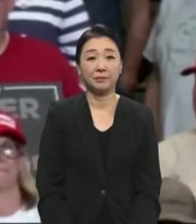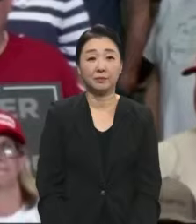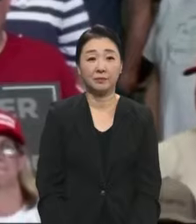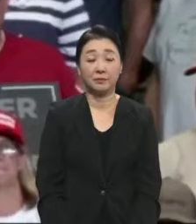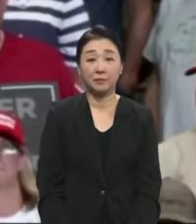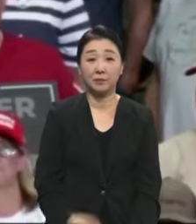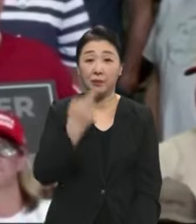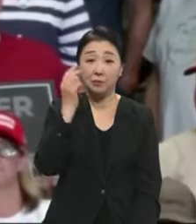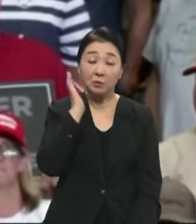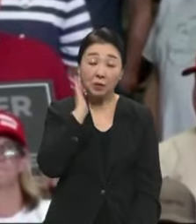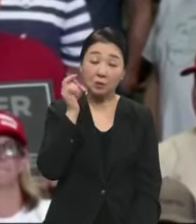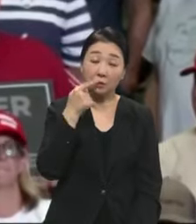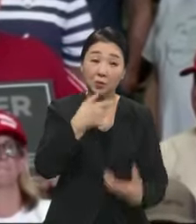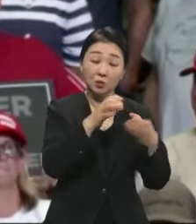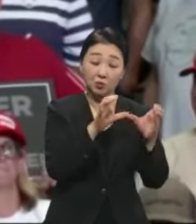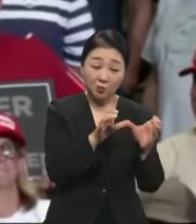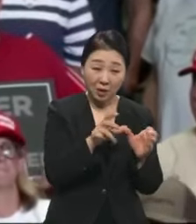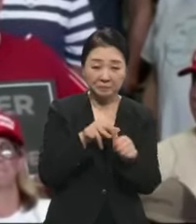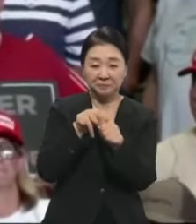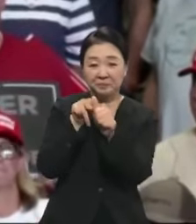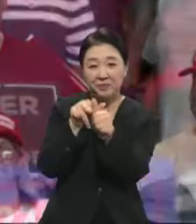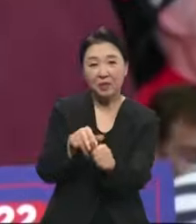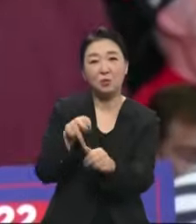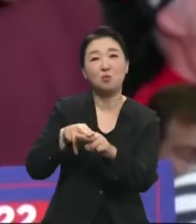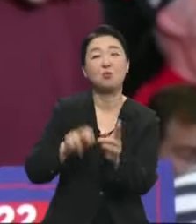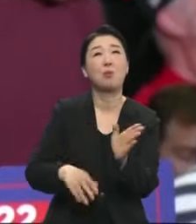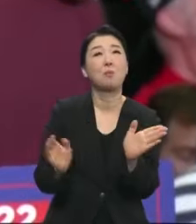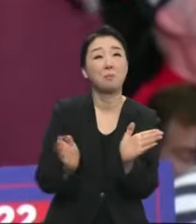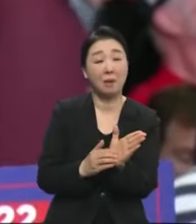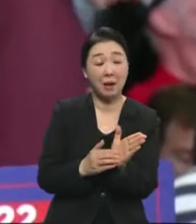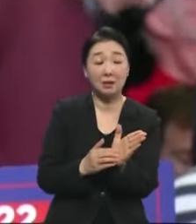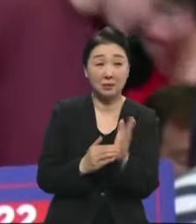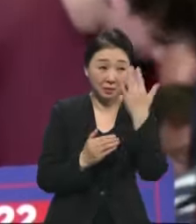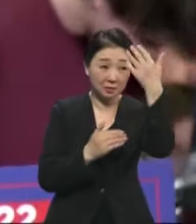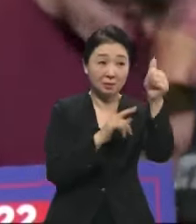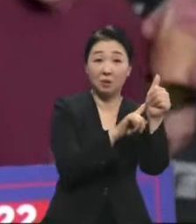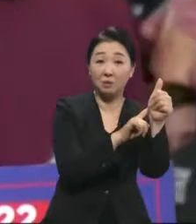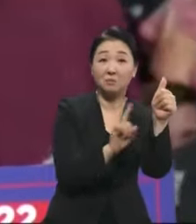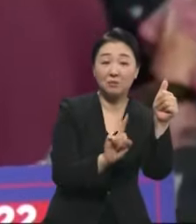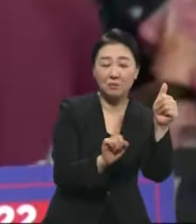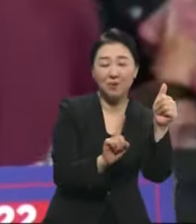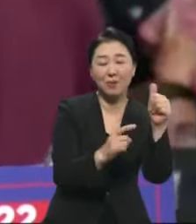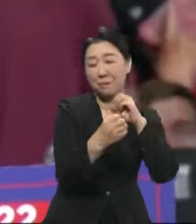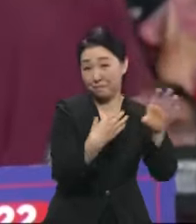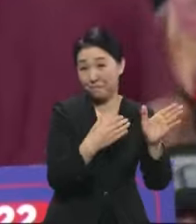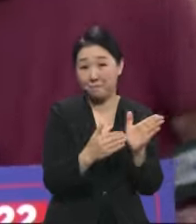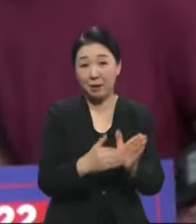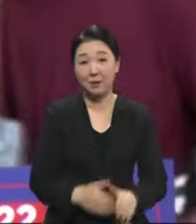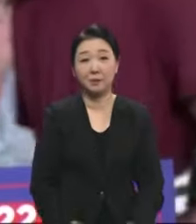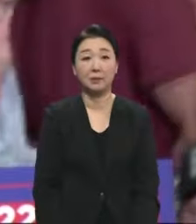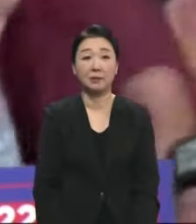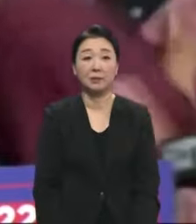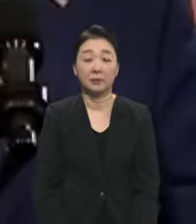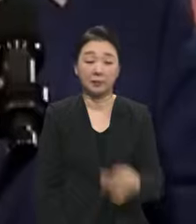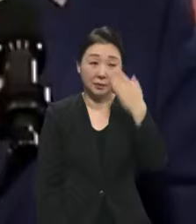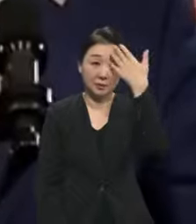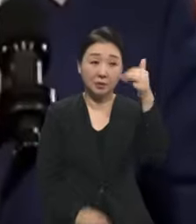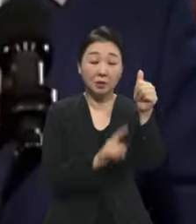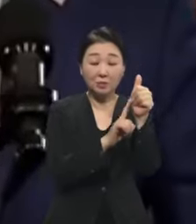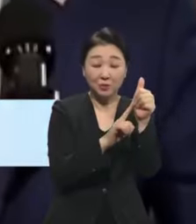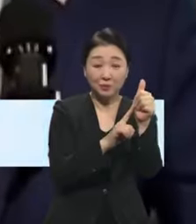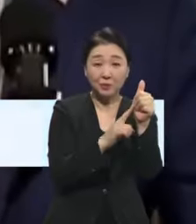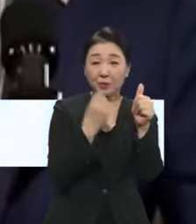바이든 대통령이 민주당 대선 후보 자리를 내놓겠다고 밝히자마자 트럼프 전 대통령이 즉각 반응했습니다. 트럼프는 미국